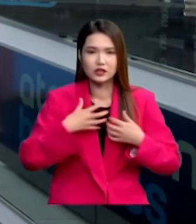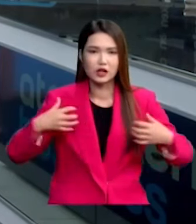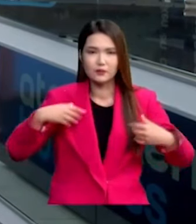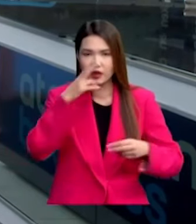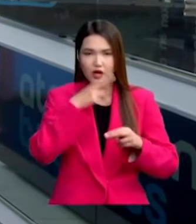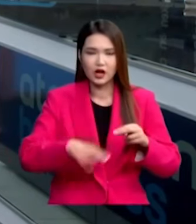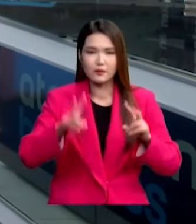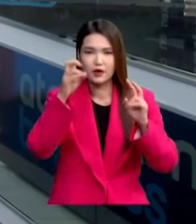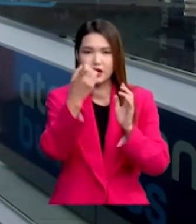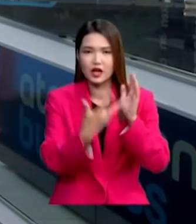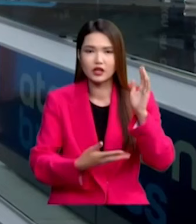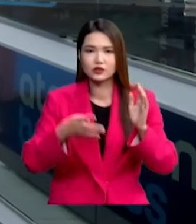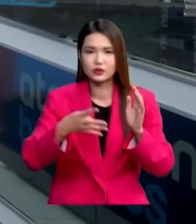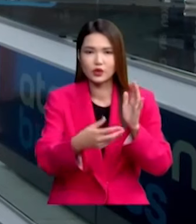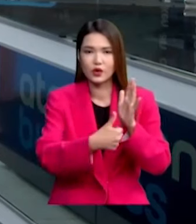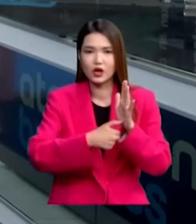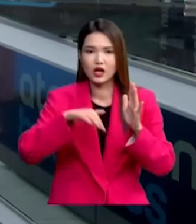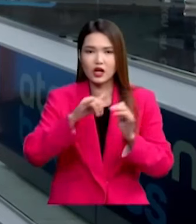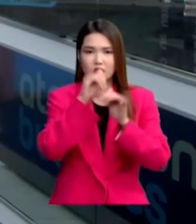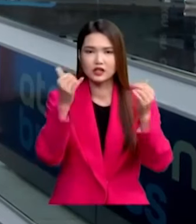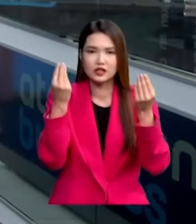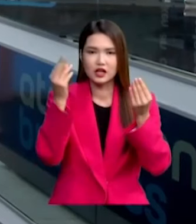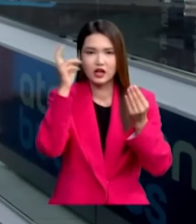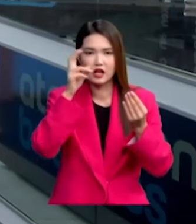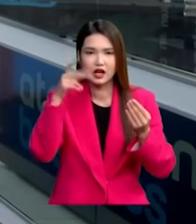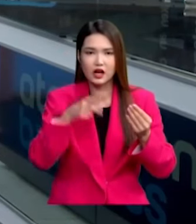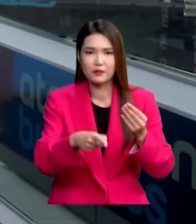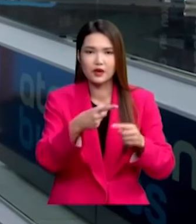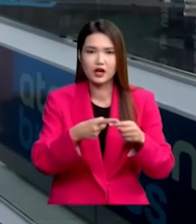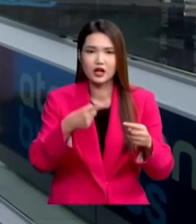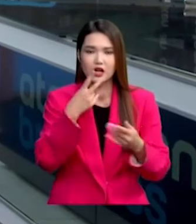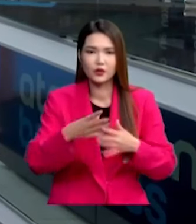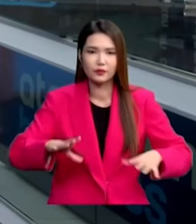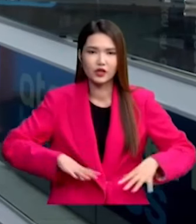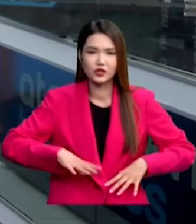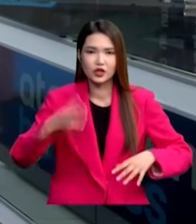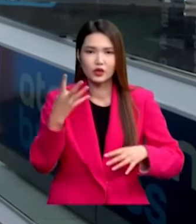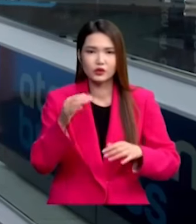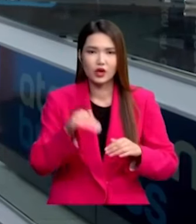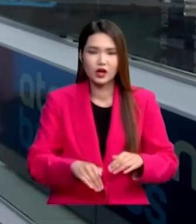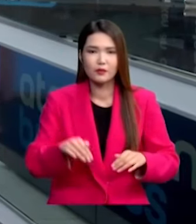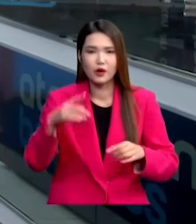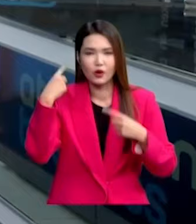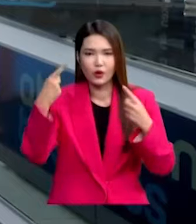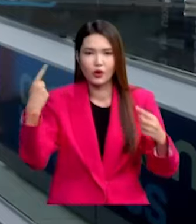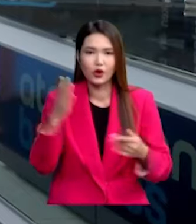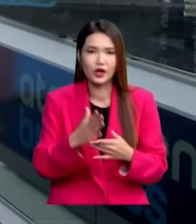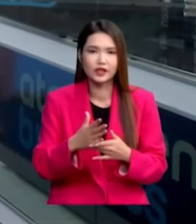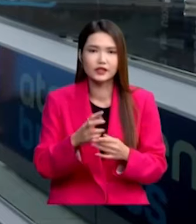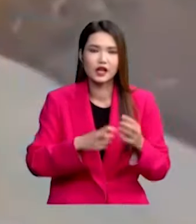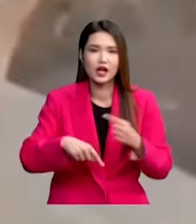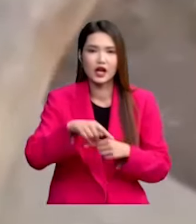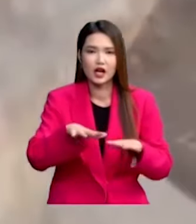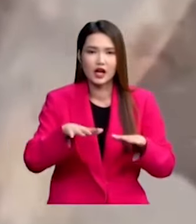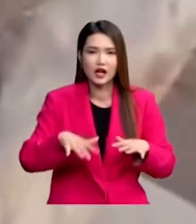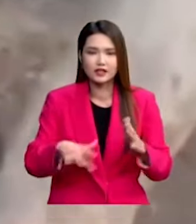қырылған. Атап айтқанда 4600-ден астам ірі қара, 1000 жарымға жуық жылқы, 4000-дай қой. Кәсіпкерлер